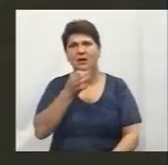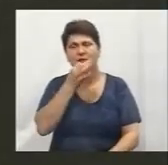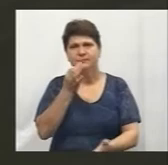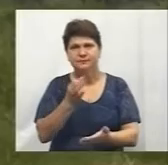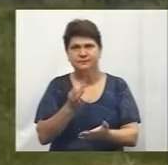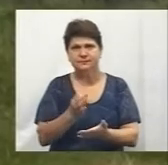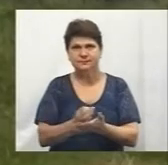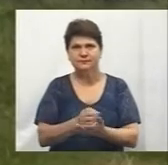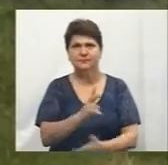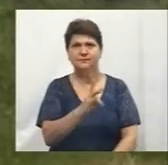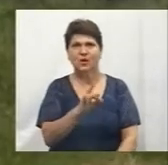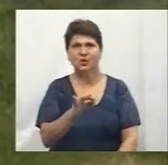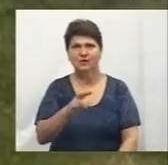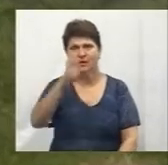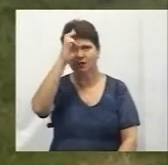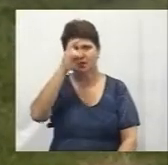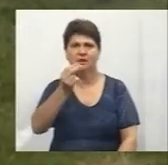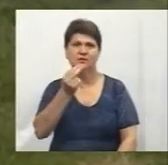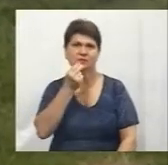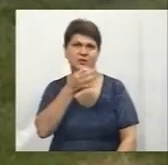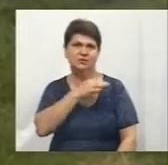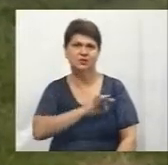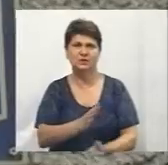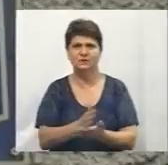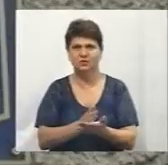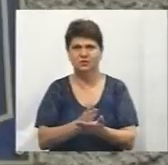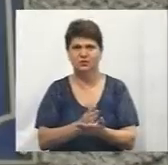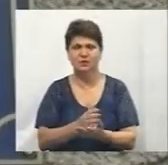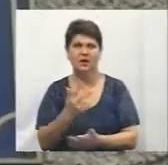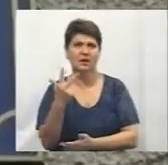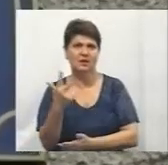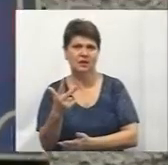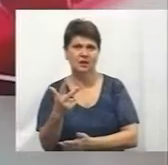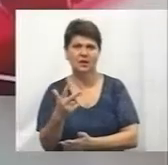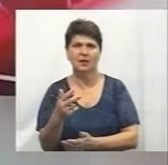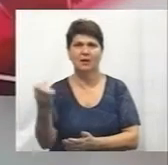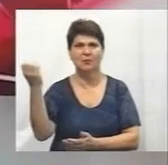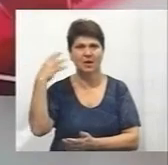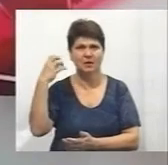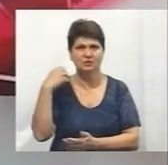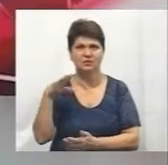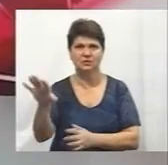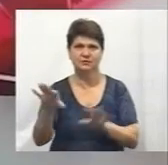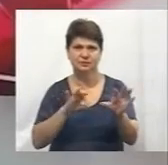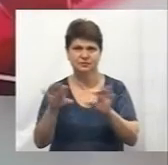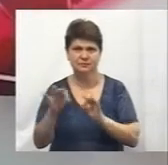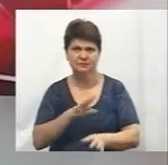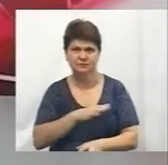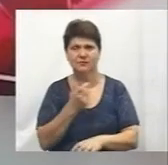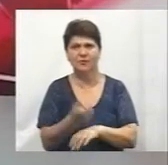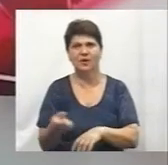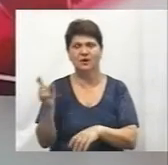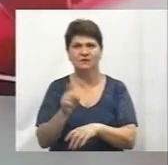Людмила Крутікова. Тиждень тому було відібрано зразки на трьох пляжах – Хімік, Центральний та Гонти. Дослідження показали